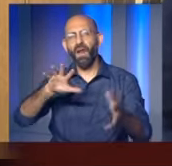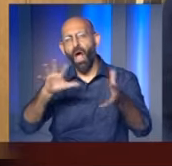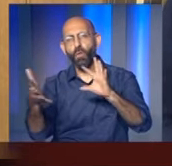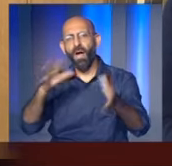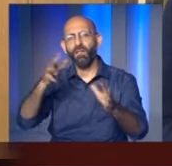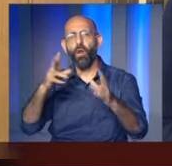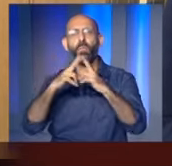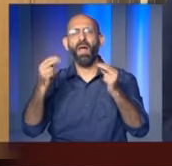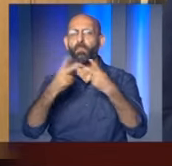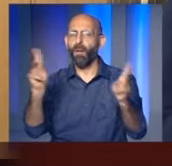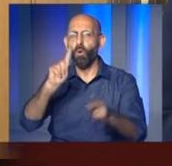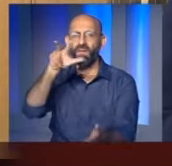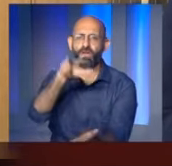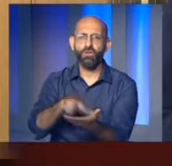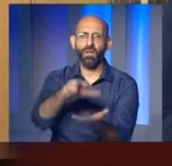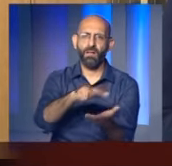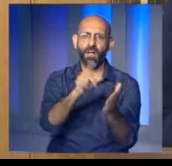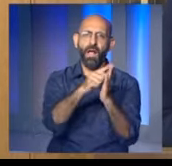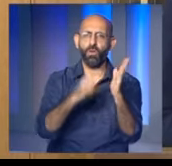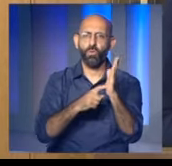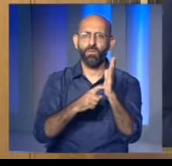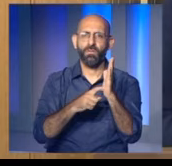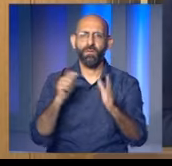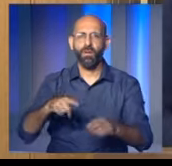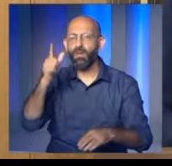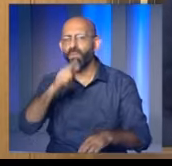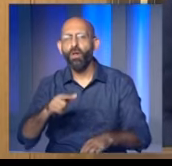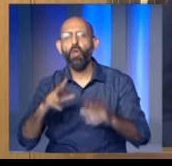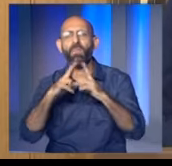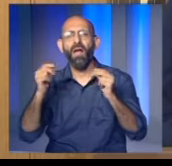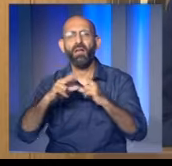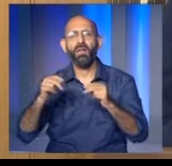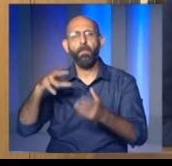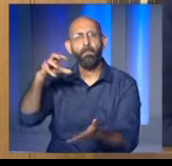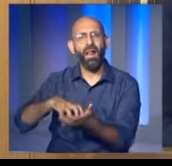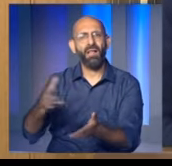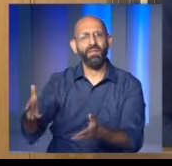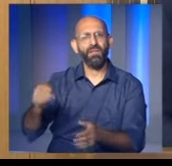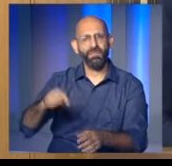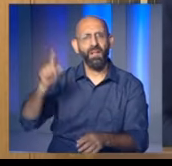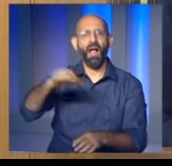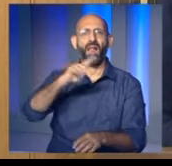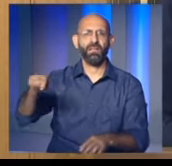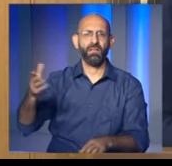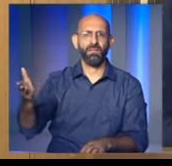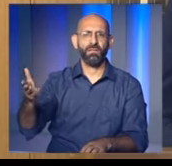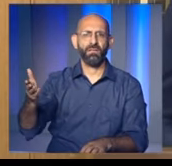بتشريح ربما الضحايا، وفي بلد يكثر الحديث الصحيح